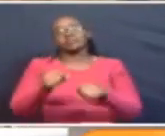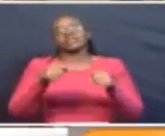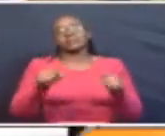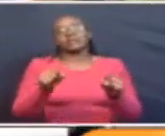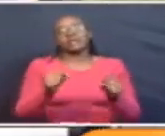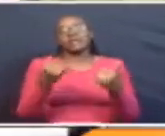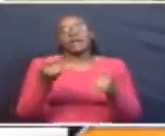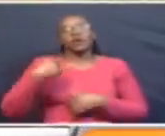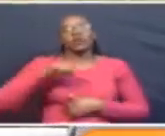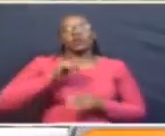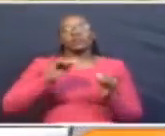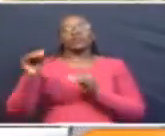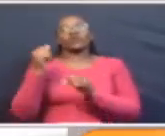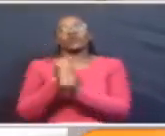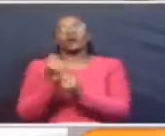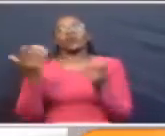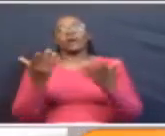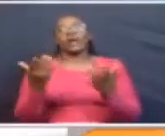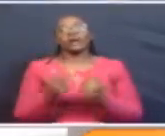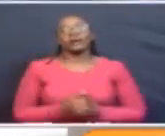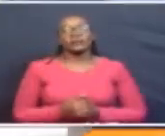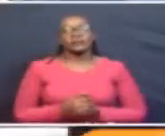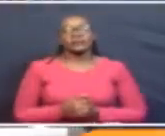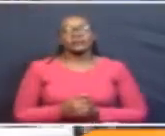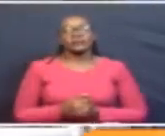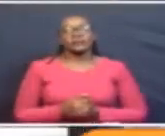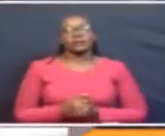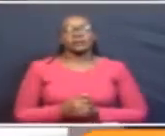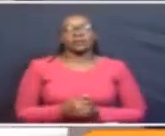wao wanatulipa? That is my question to government.